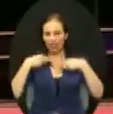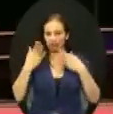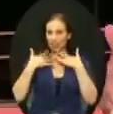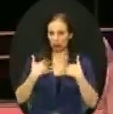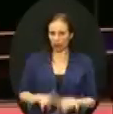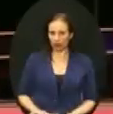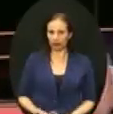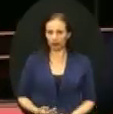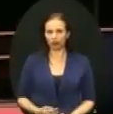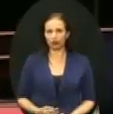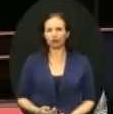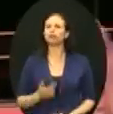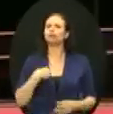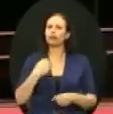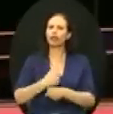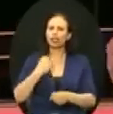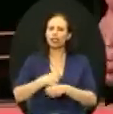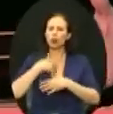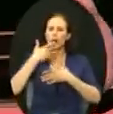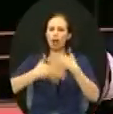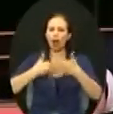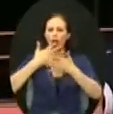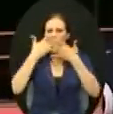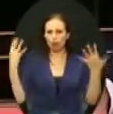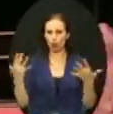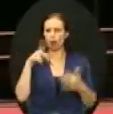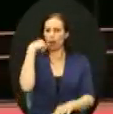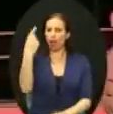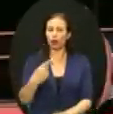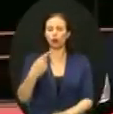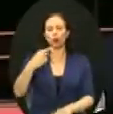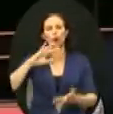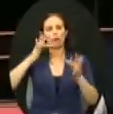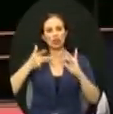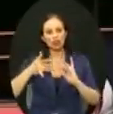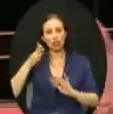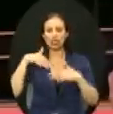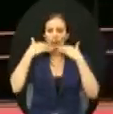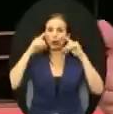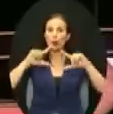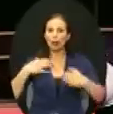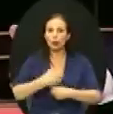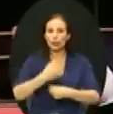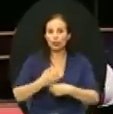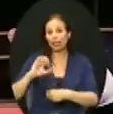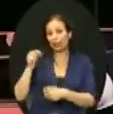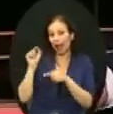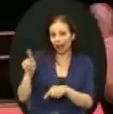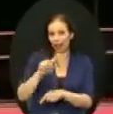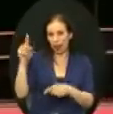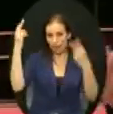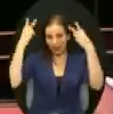אנחנו עשינו מהלך הכי ברור, הודענו שאנחנו הולכים לאופוזיציה, הודענו למה אנחנו עושים את זה. אם את לא מבינה, אין לי